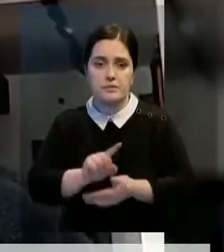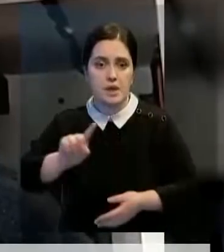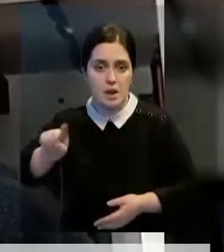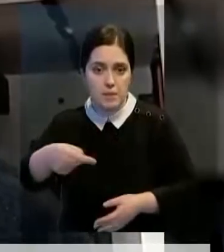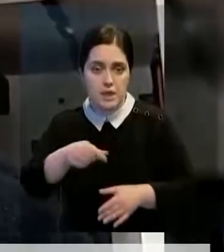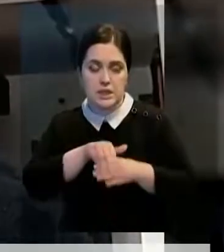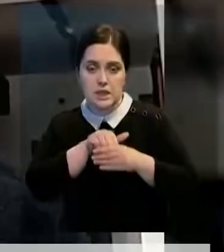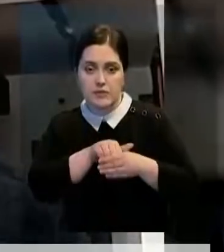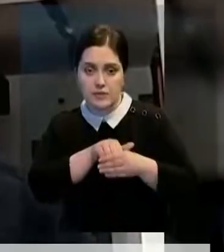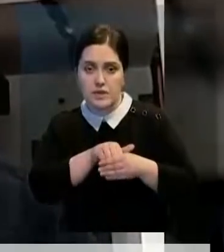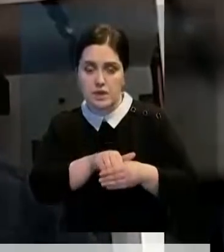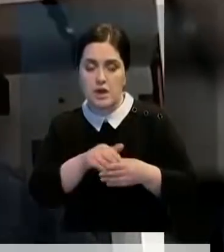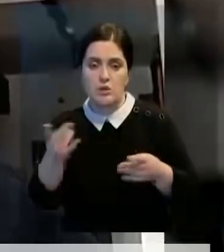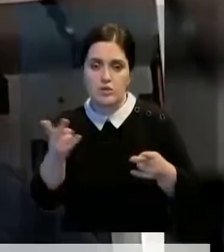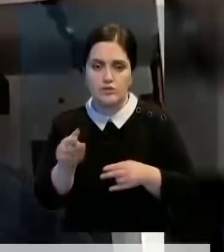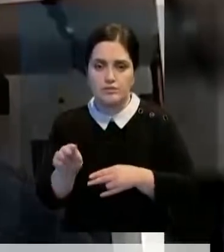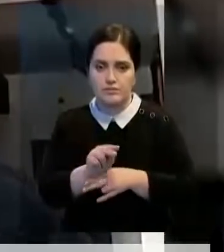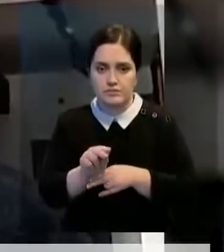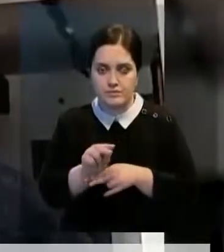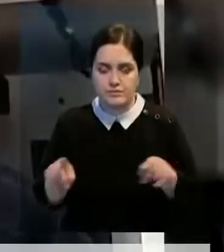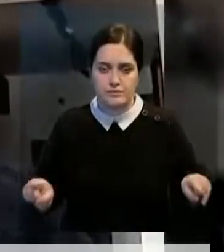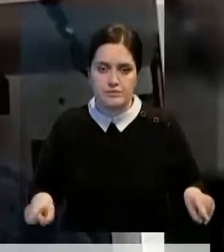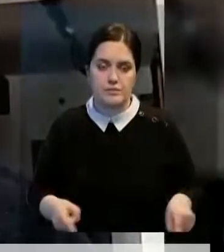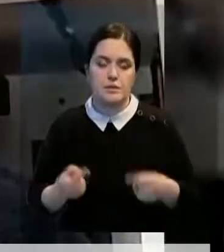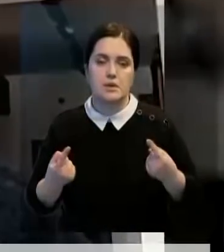инвестора проводить модернизацию